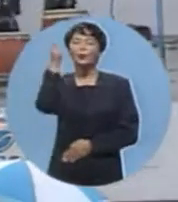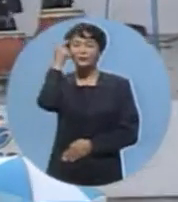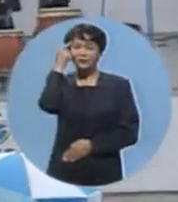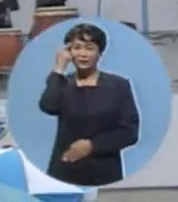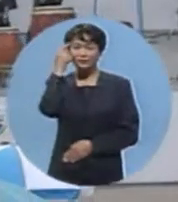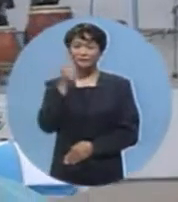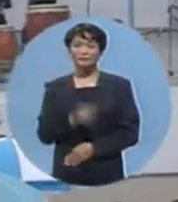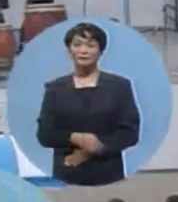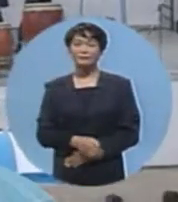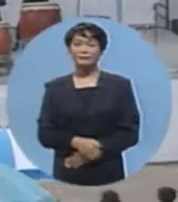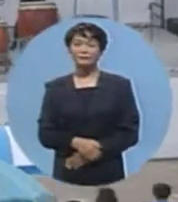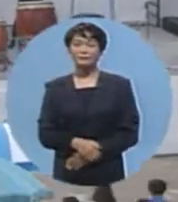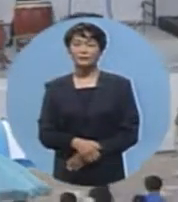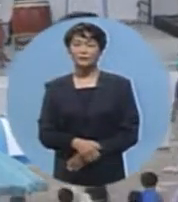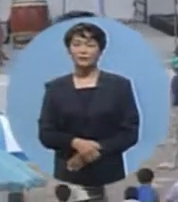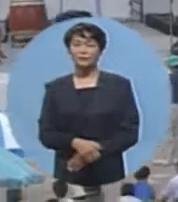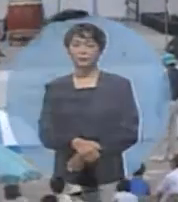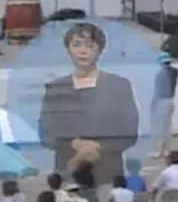たね。